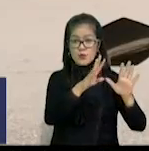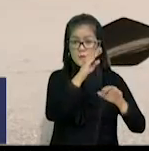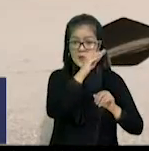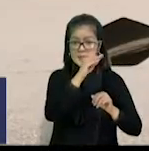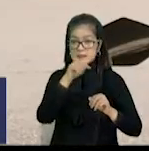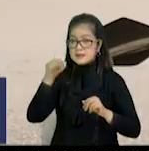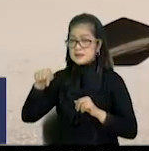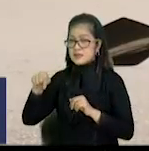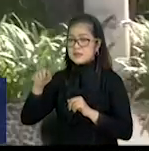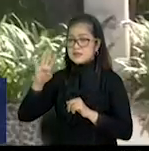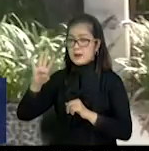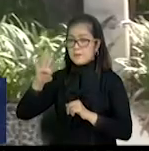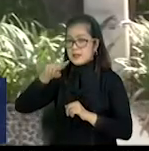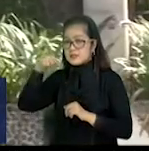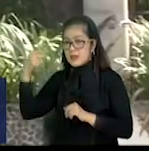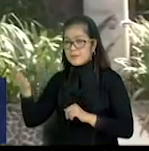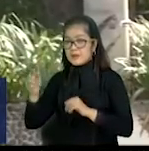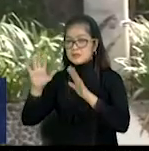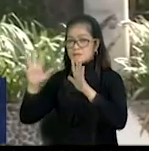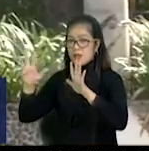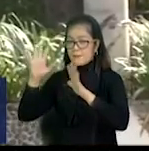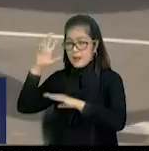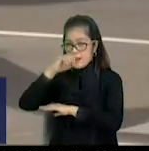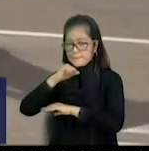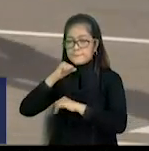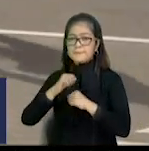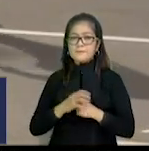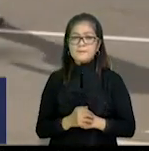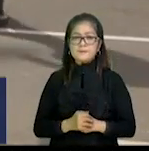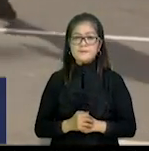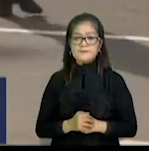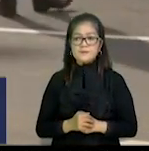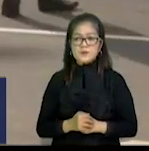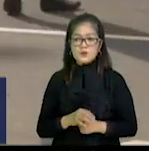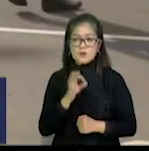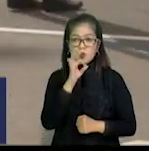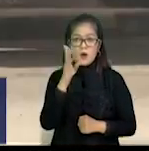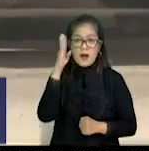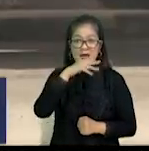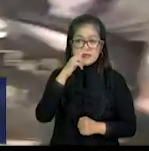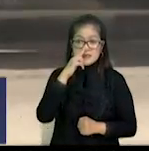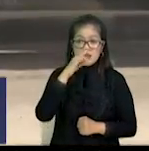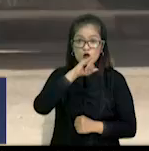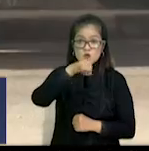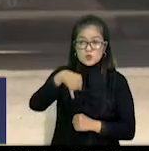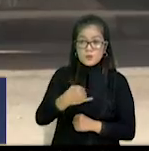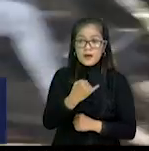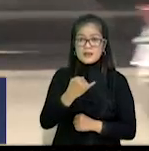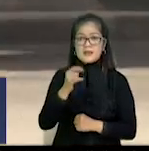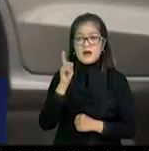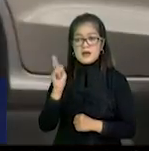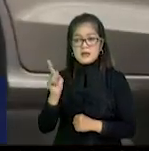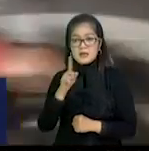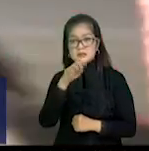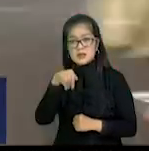dilanjutkan dari 16.00 tinggal 21.00 Waktu Indonesia Barat dan hanya berlaku dari hari Senin hari Jumat untuk hari Sabtu Minggu dan juga